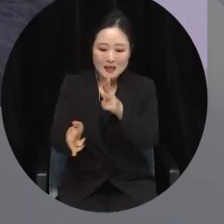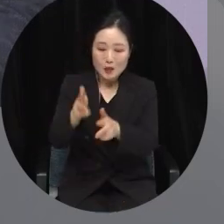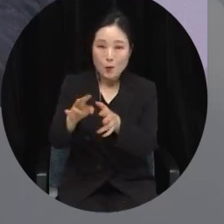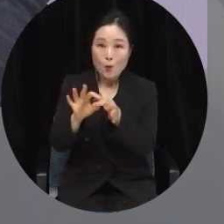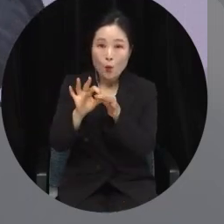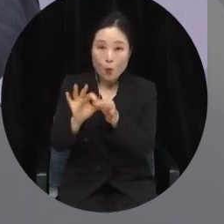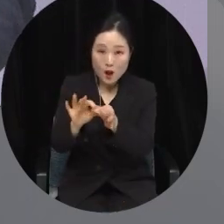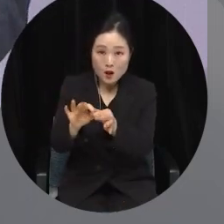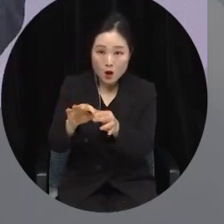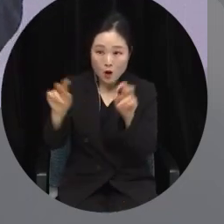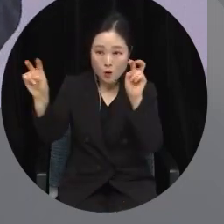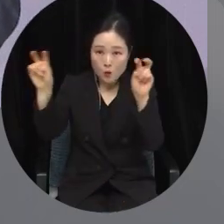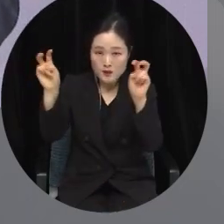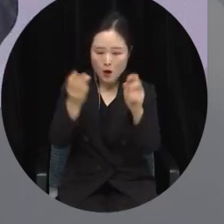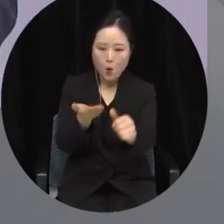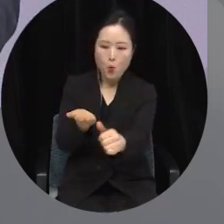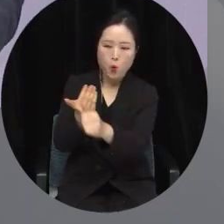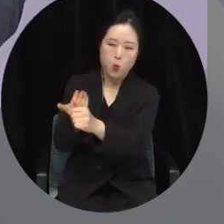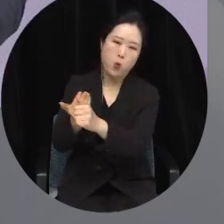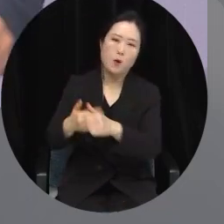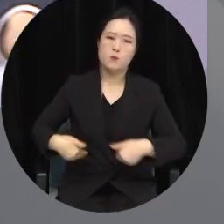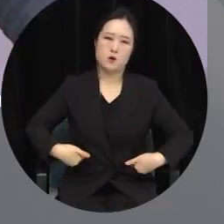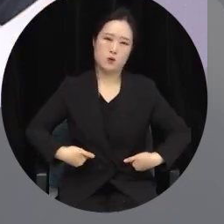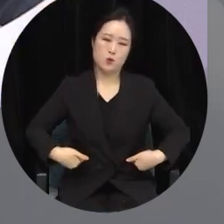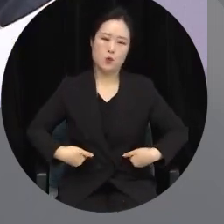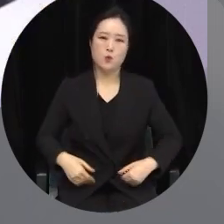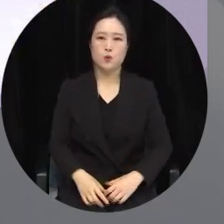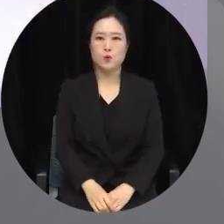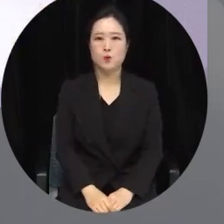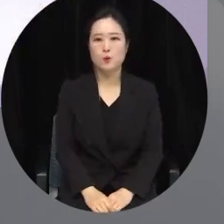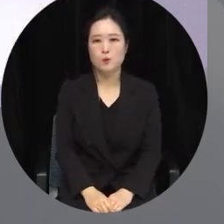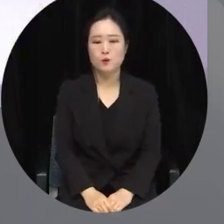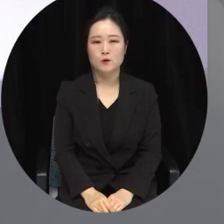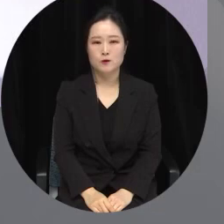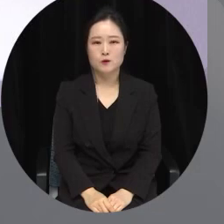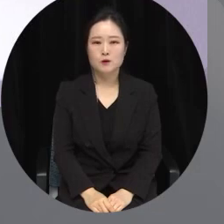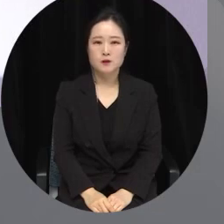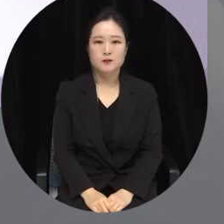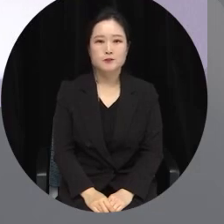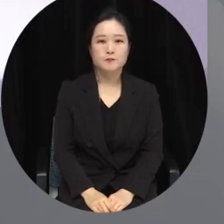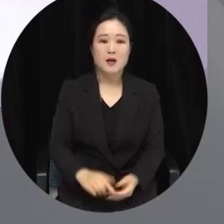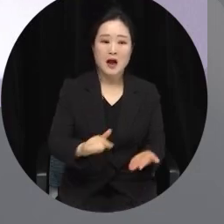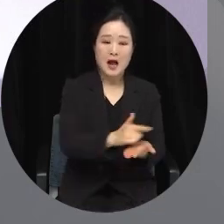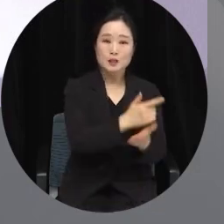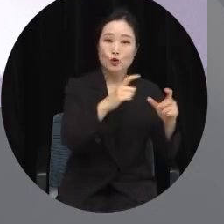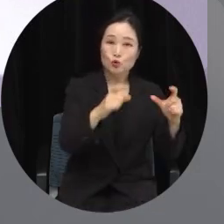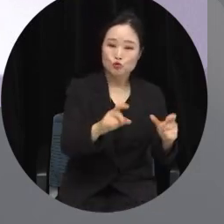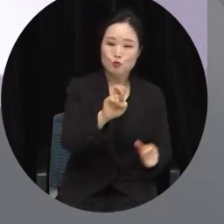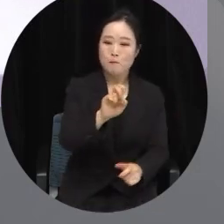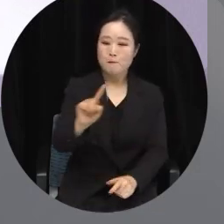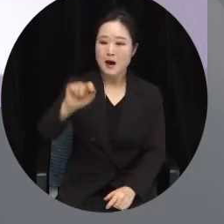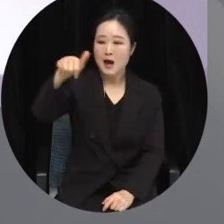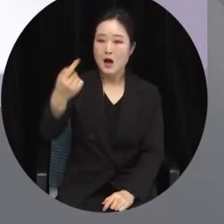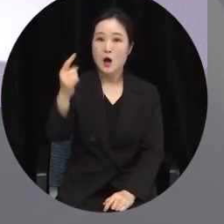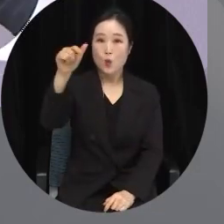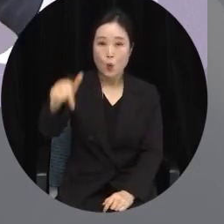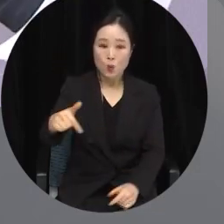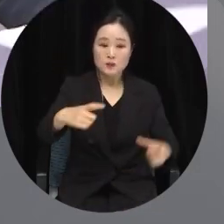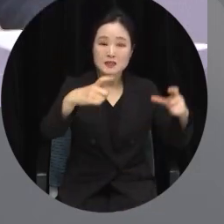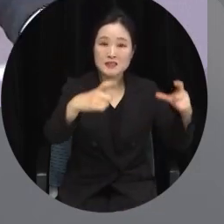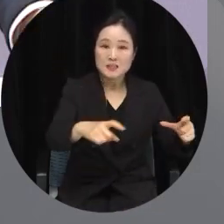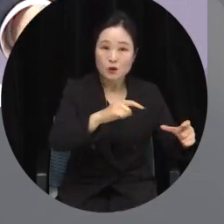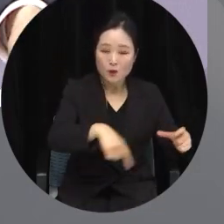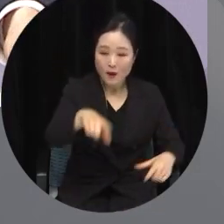기업들을 유치해야 합니다. 마침 멀지 않은 강서구 마곡 지역에